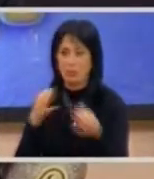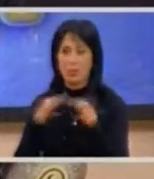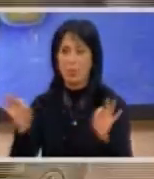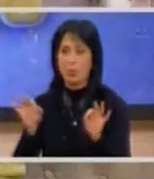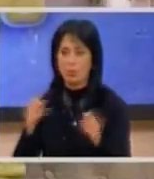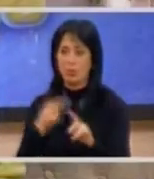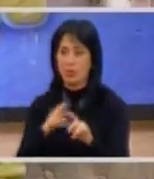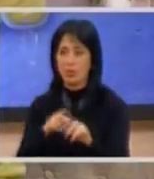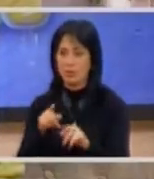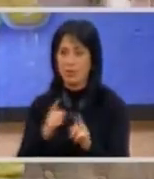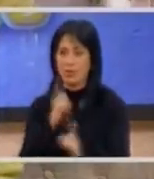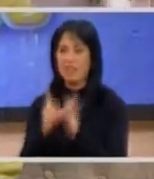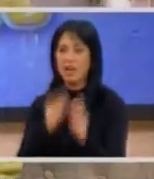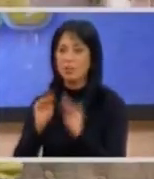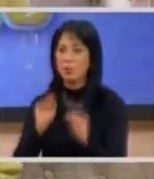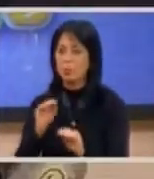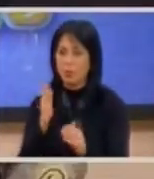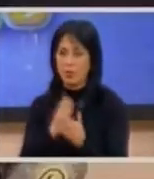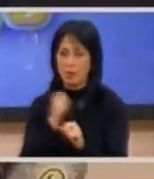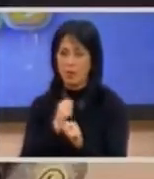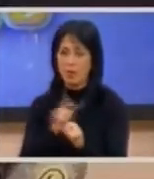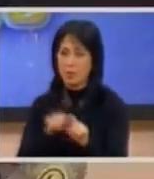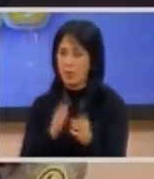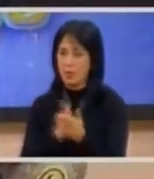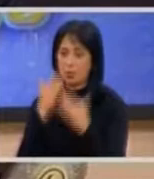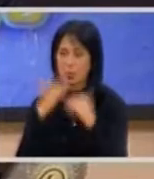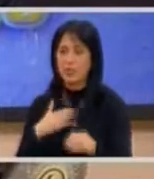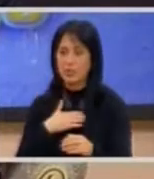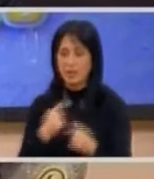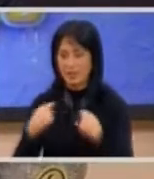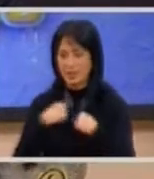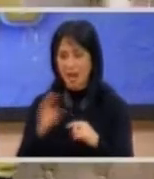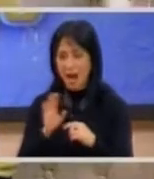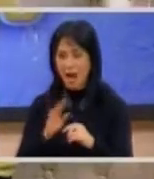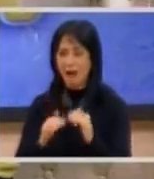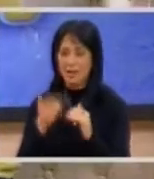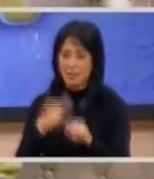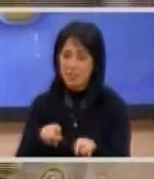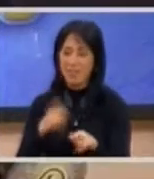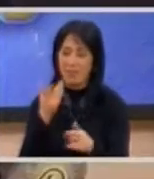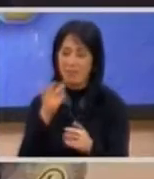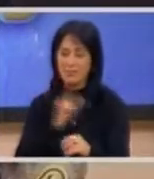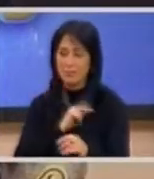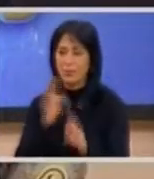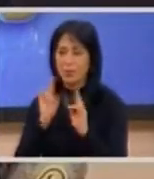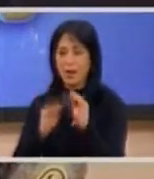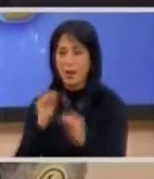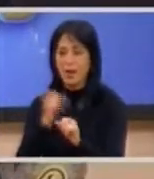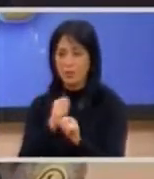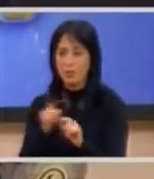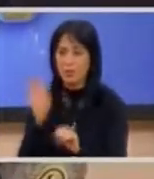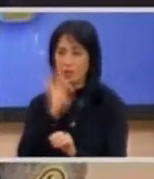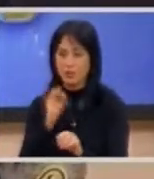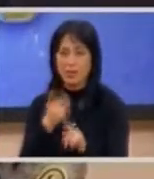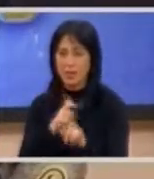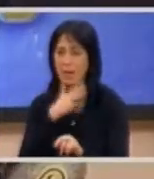თუ მოევლება, არ იქნება ცუდი. ანუ ამ მიმართულებით უკვე ჩვენ არ გვეკუთვნის, უშუალოდ მაგას სხვა უწყებს ეკუთვნით და რა თქმა უნდა ამ შესახებ არის ძალიან